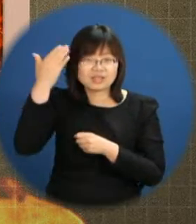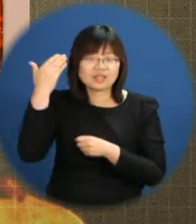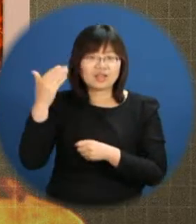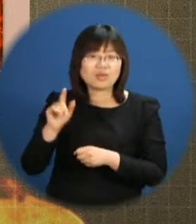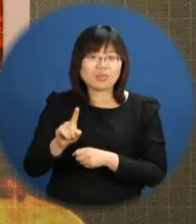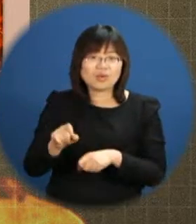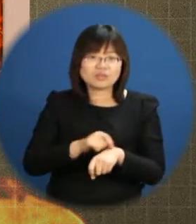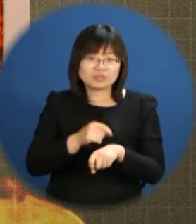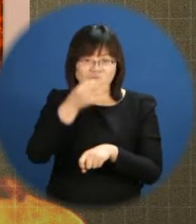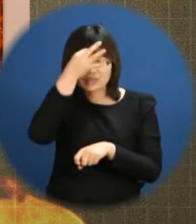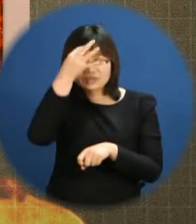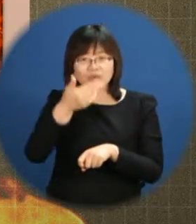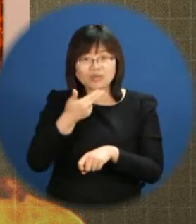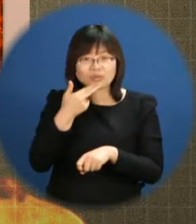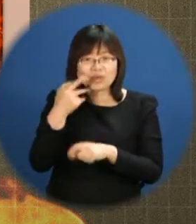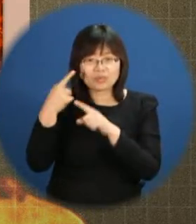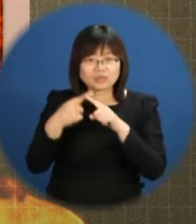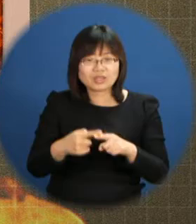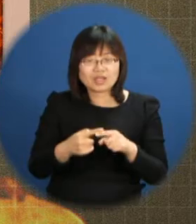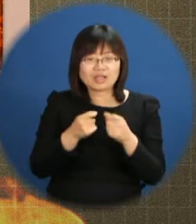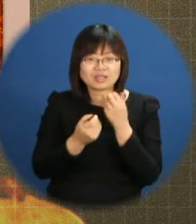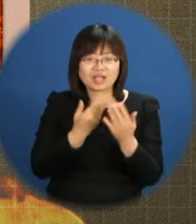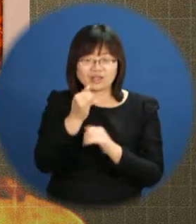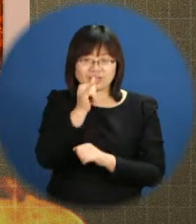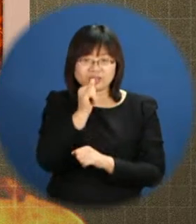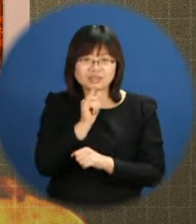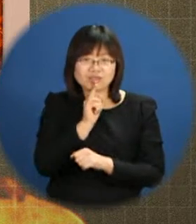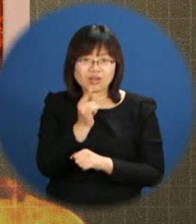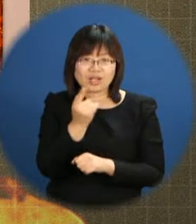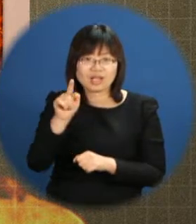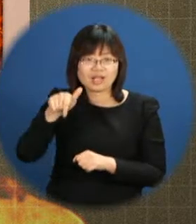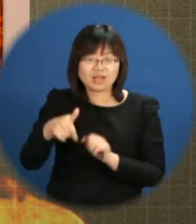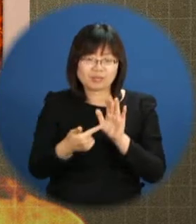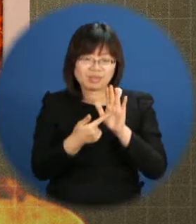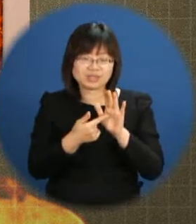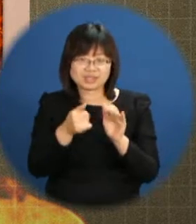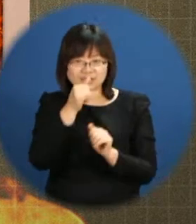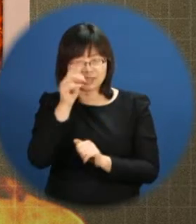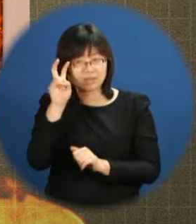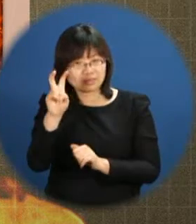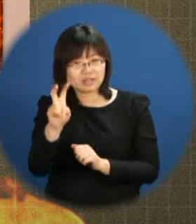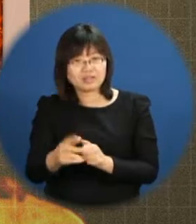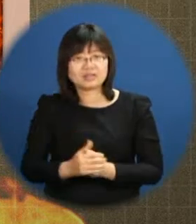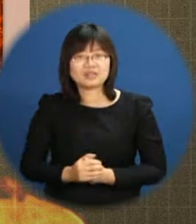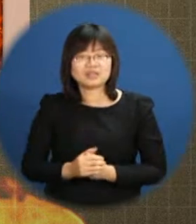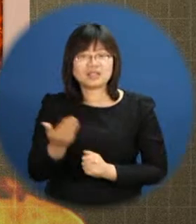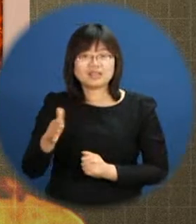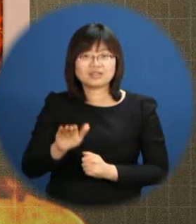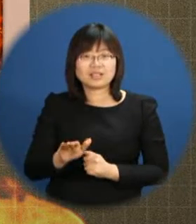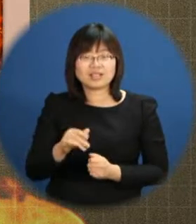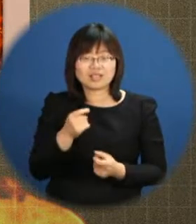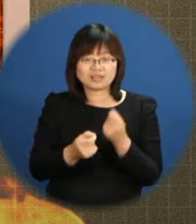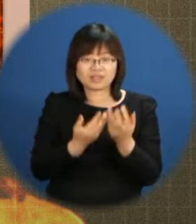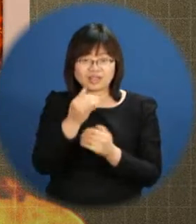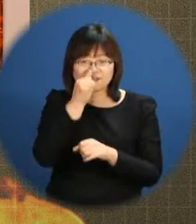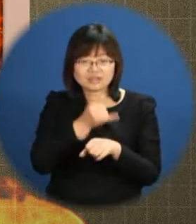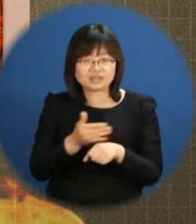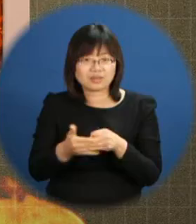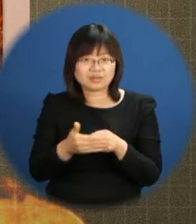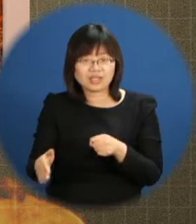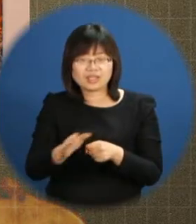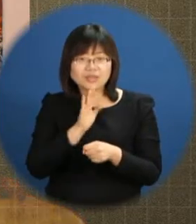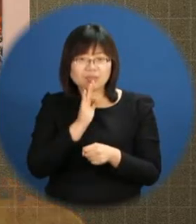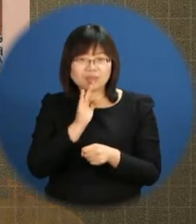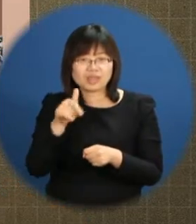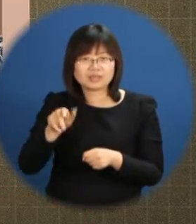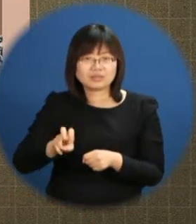뭐 별 기술도 없고 무조건 가열을 합니다 무슨 화학반응이 일어나 라고 근데 가열을 하니까 정말 그 금